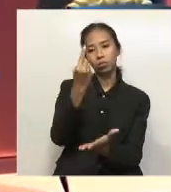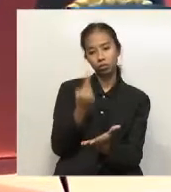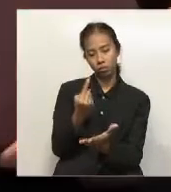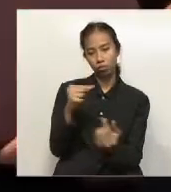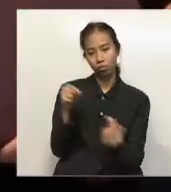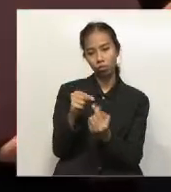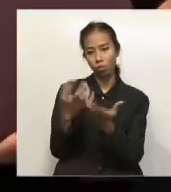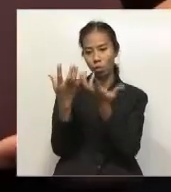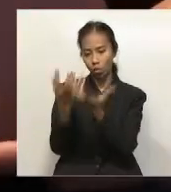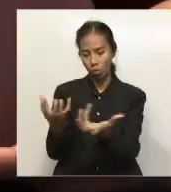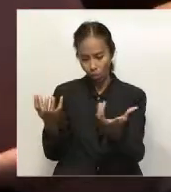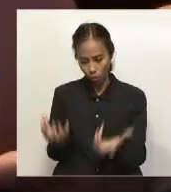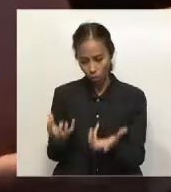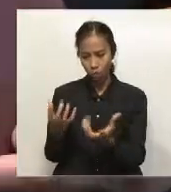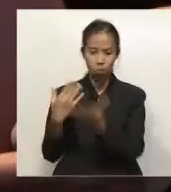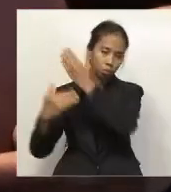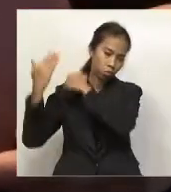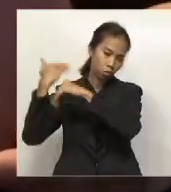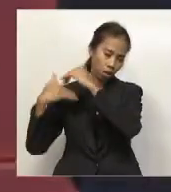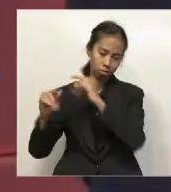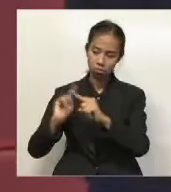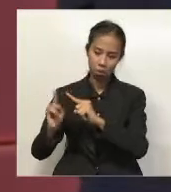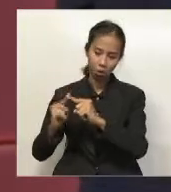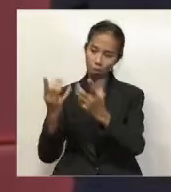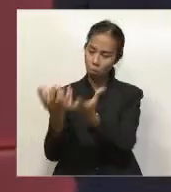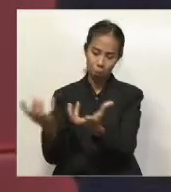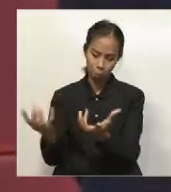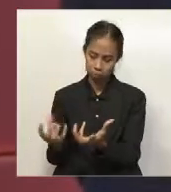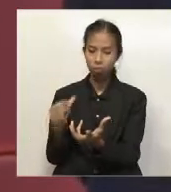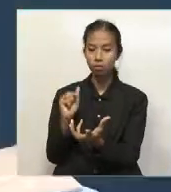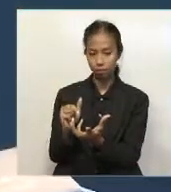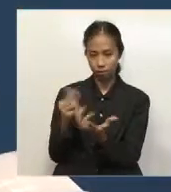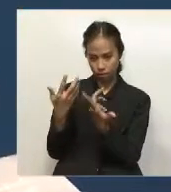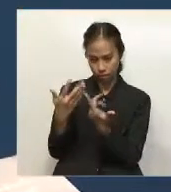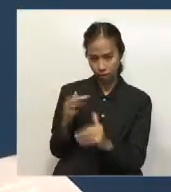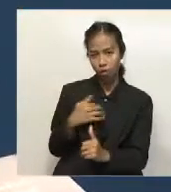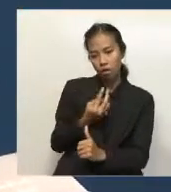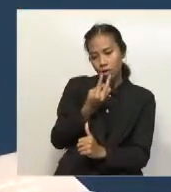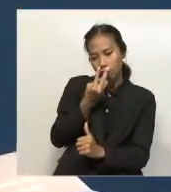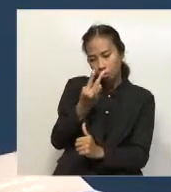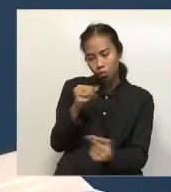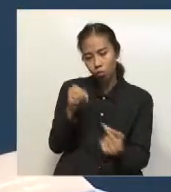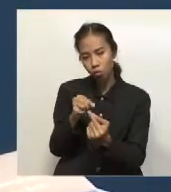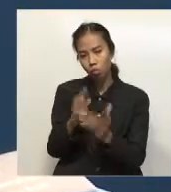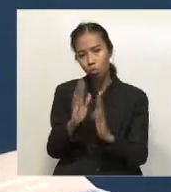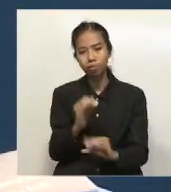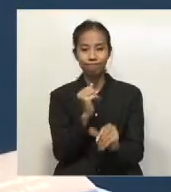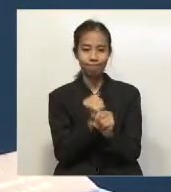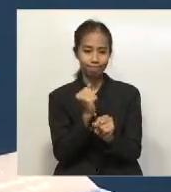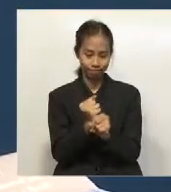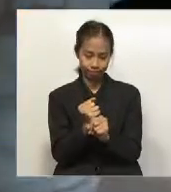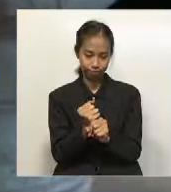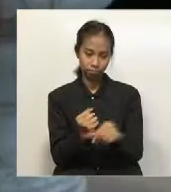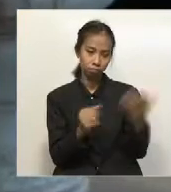นในการส่งมอบโบราณวัตถุนะคะแล้วก็มีการติดตามเรื่องของการทำงานจาก